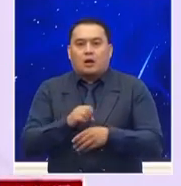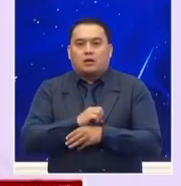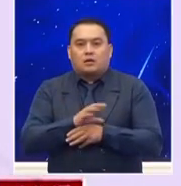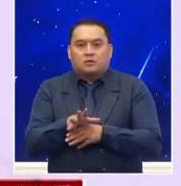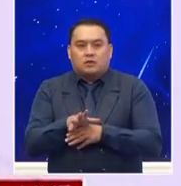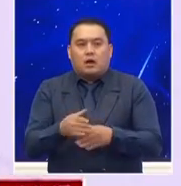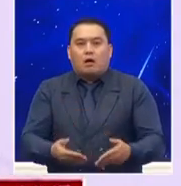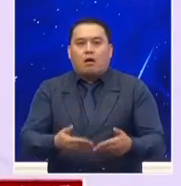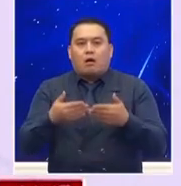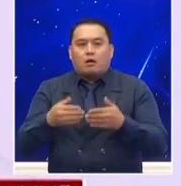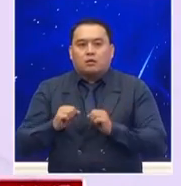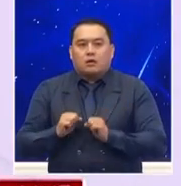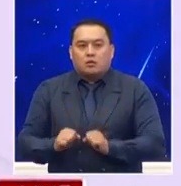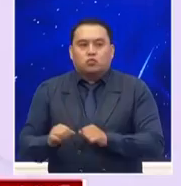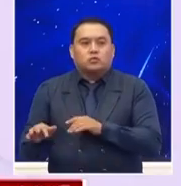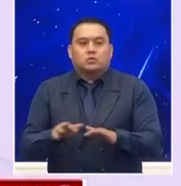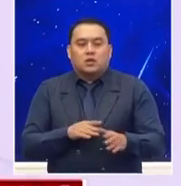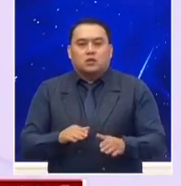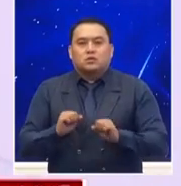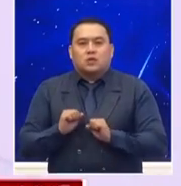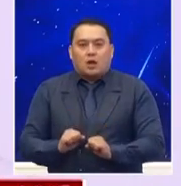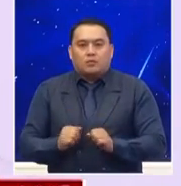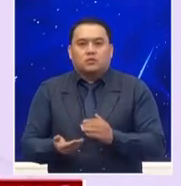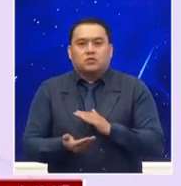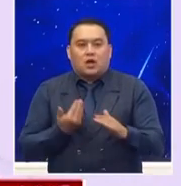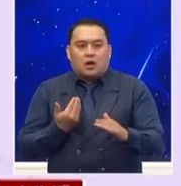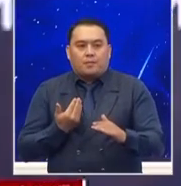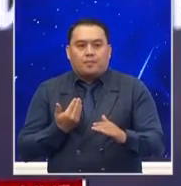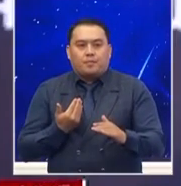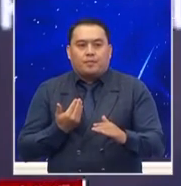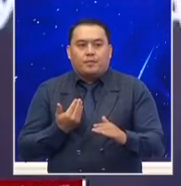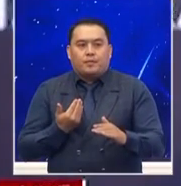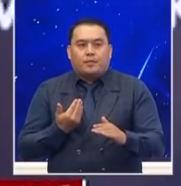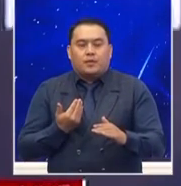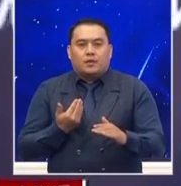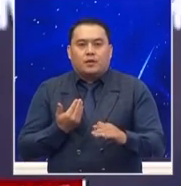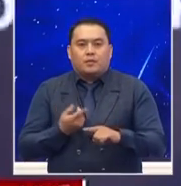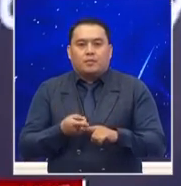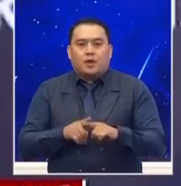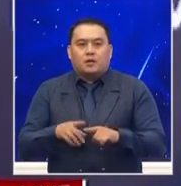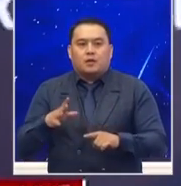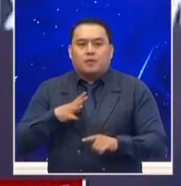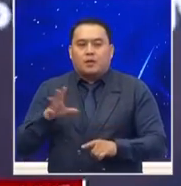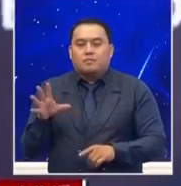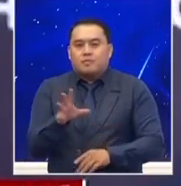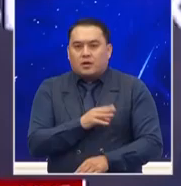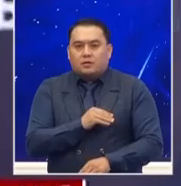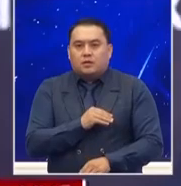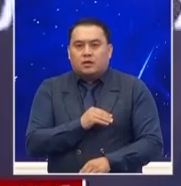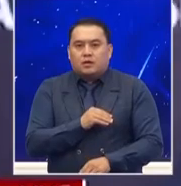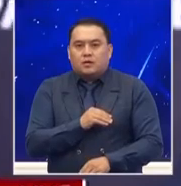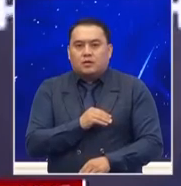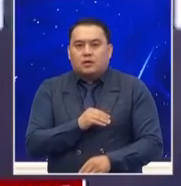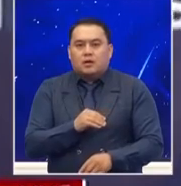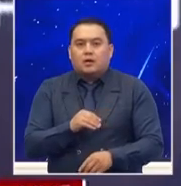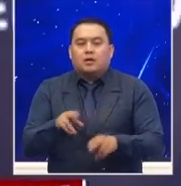инфекцияның алдын алу шараларын сақтауға шақырам. Халық көп жиналатын орындарға бармауға,